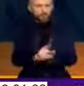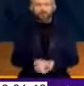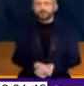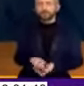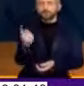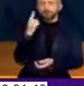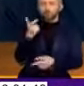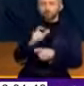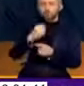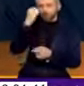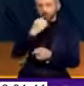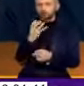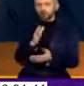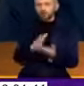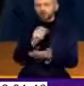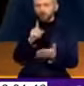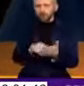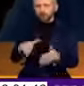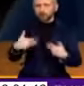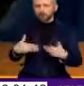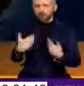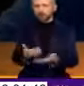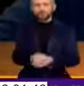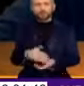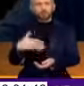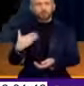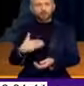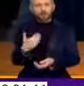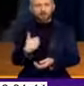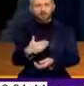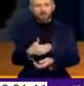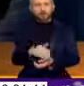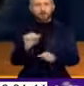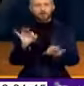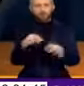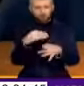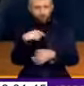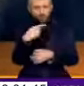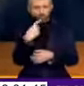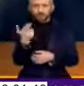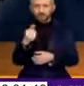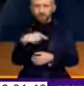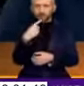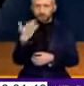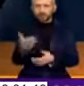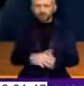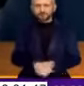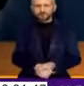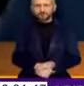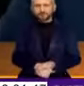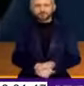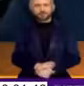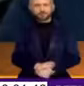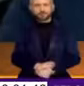пане Юрію, дуже дякую. Ще є до вас запитання. Добрий день. Добрий день. Пане, можна говорити? Так, говоріть, будь ласка.